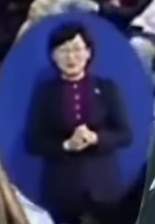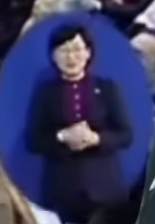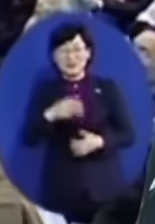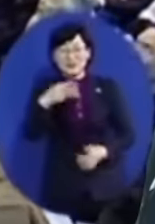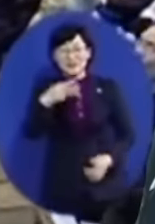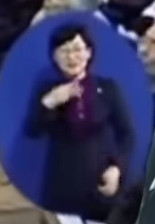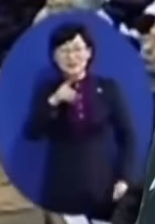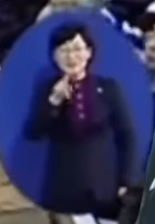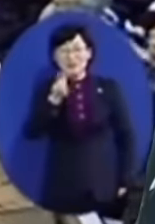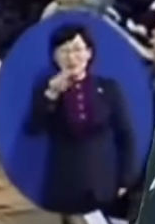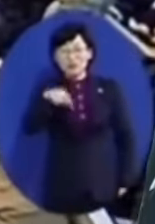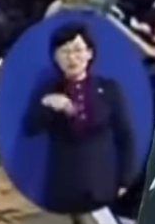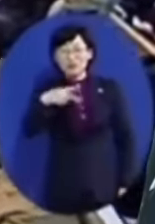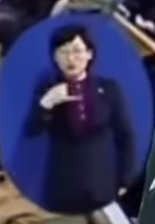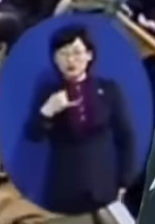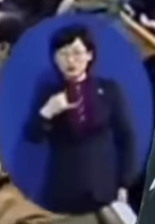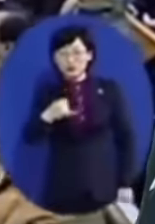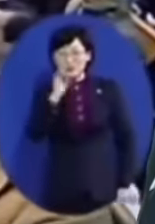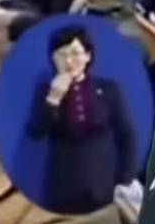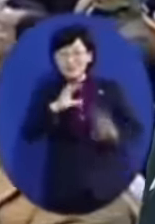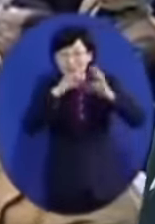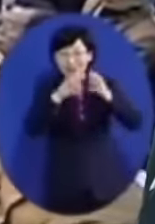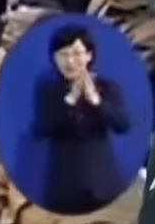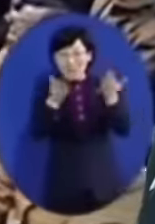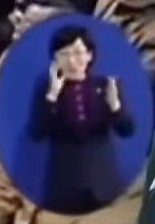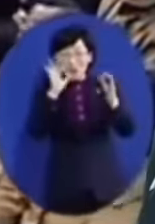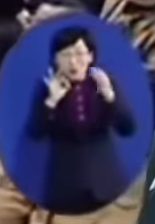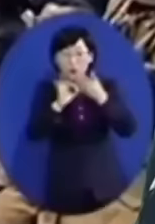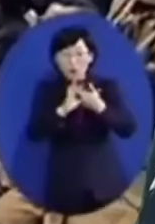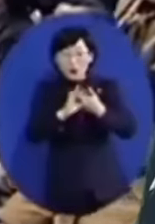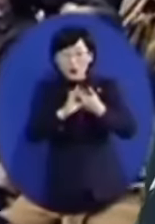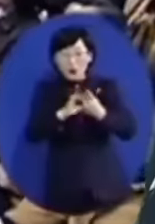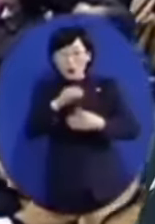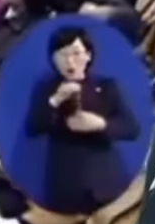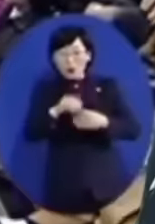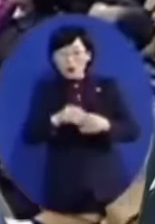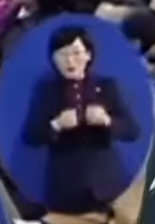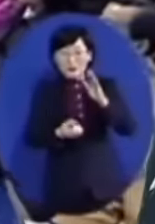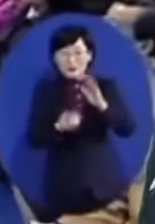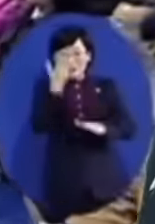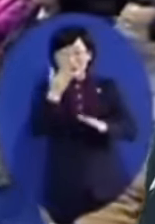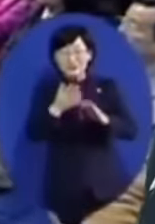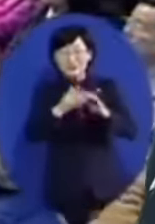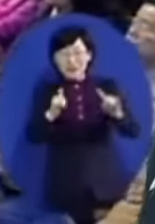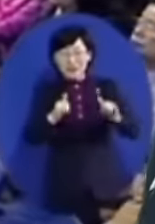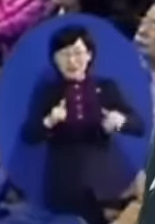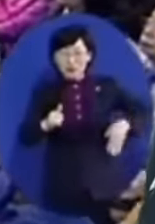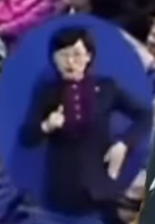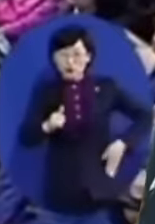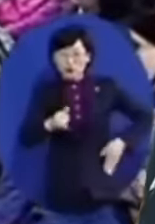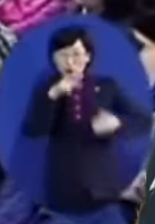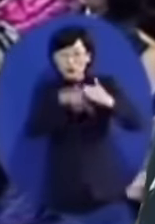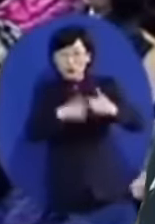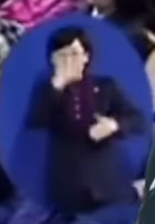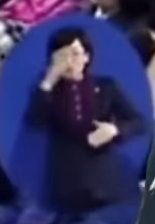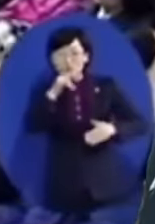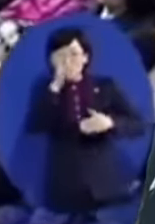탈무드에는 승자의 주머니 속에는 꿈이 있고 패자의 주머니 속에는 욕심이 있다고